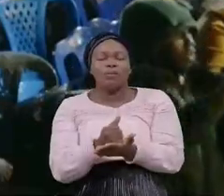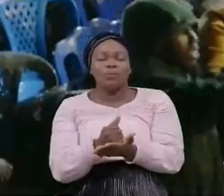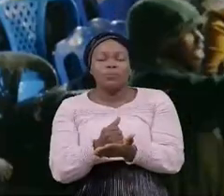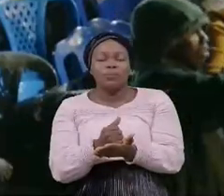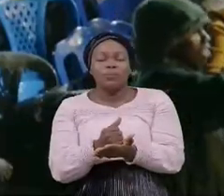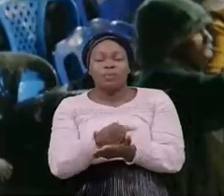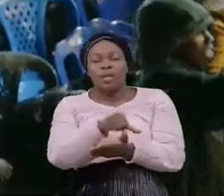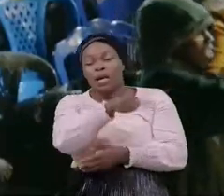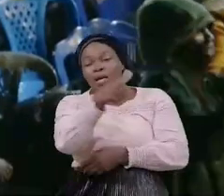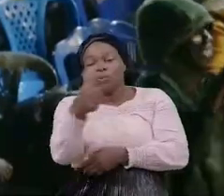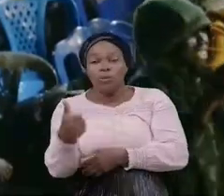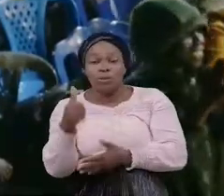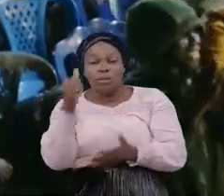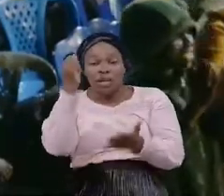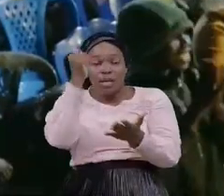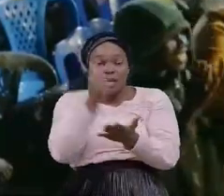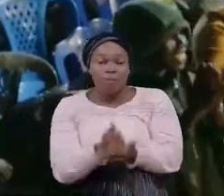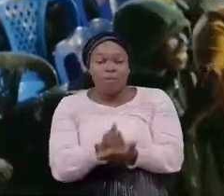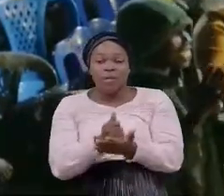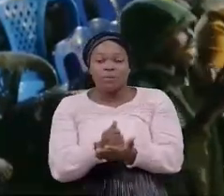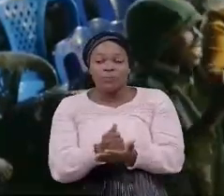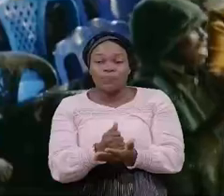Un autre Amen.